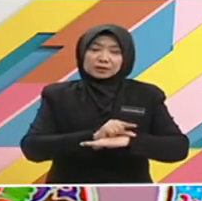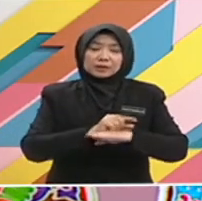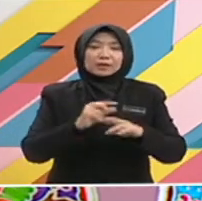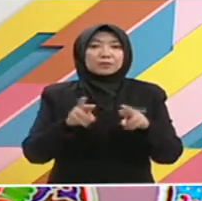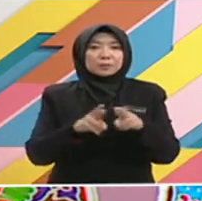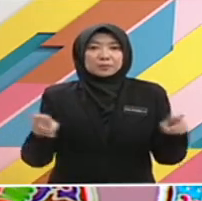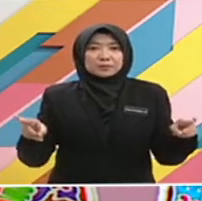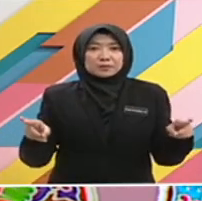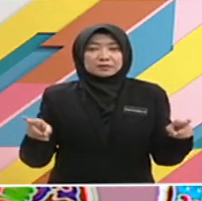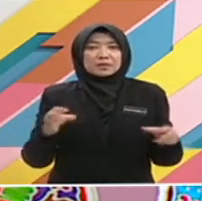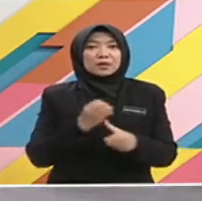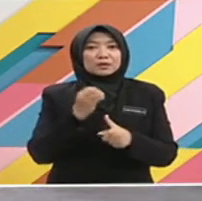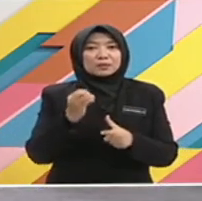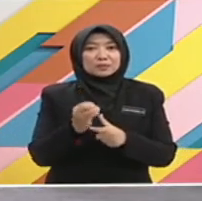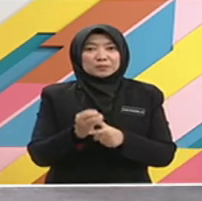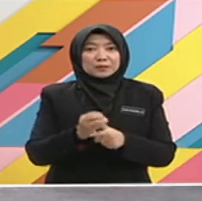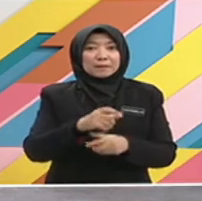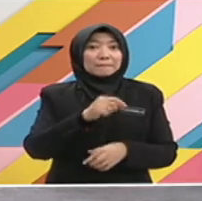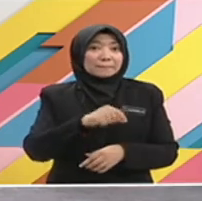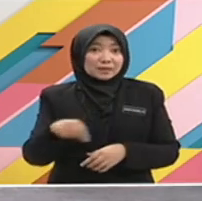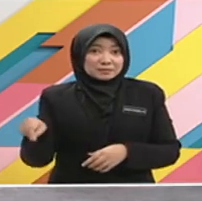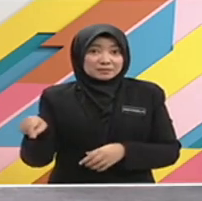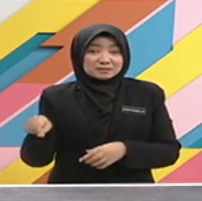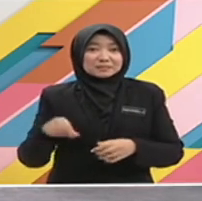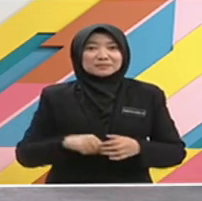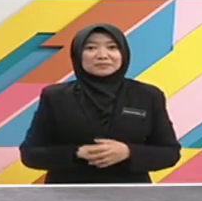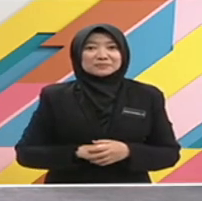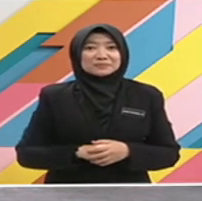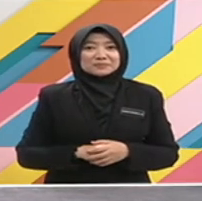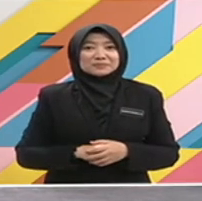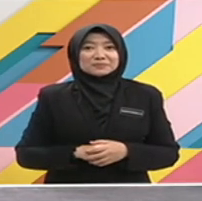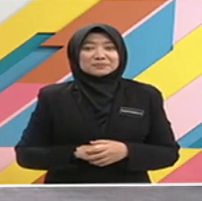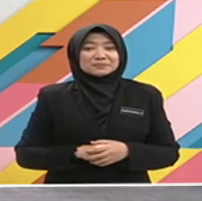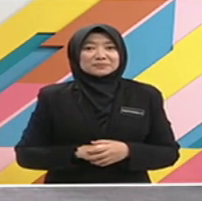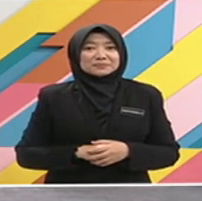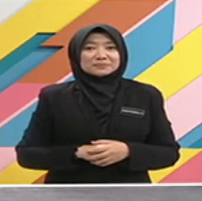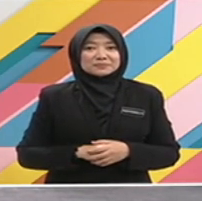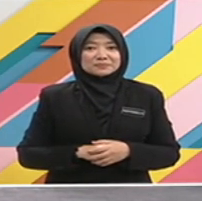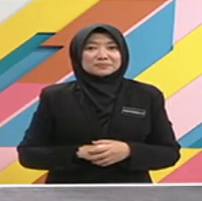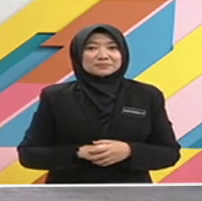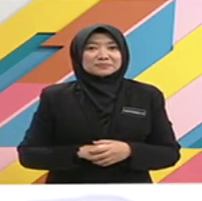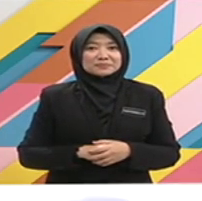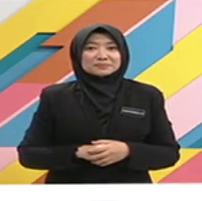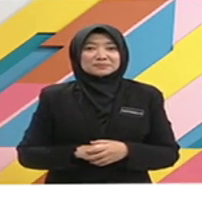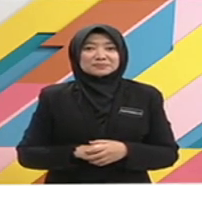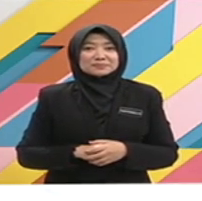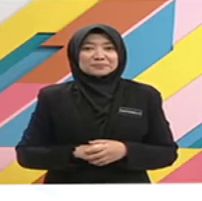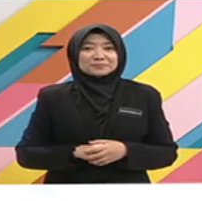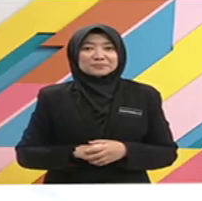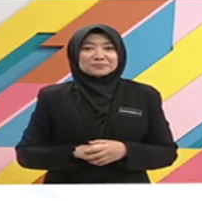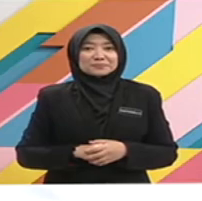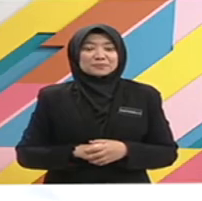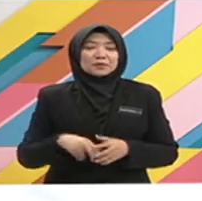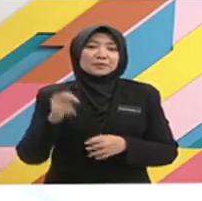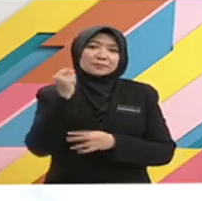pensel. Pensel. Boleh. Okey. Ya. Tekan jadi bentuk macam ni. Baik. Nisa,